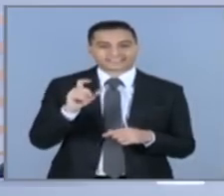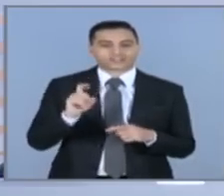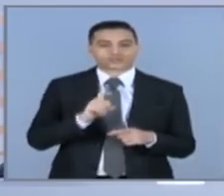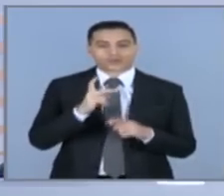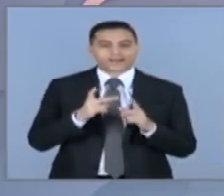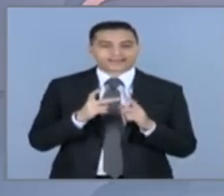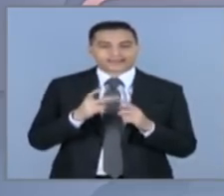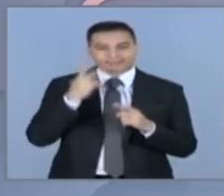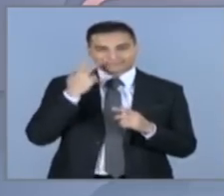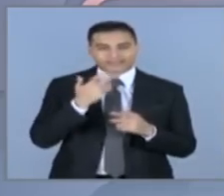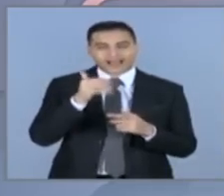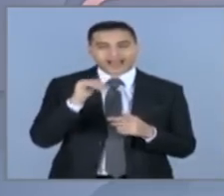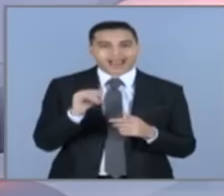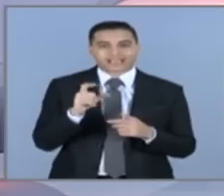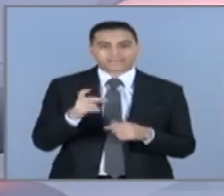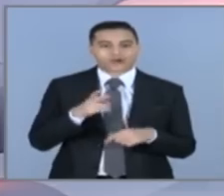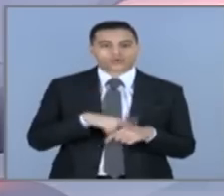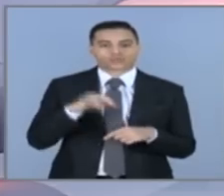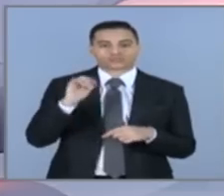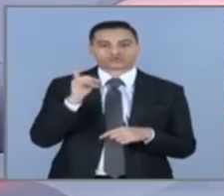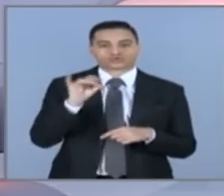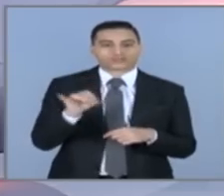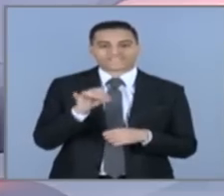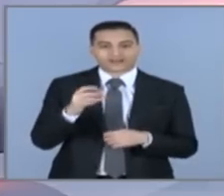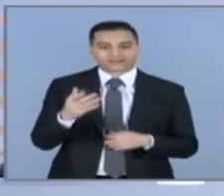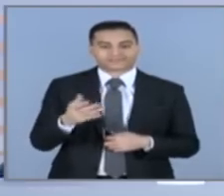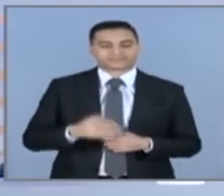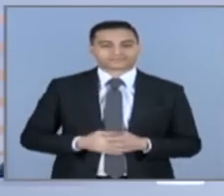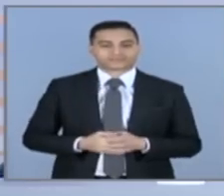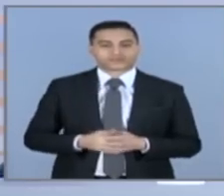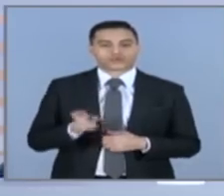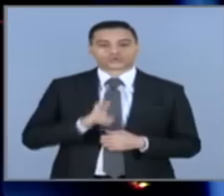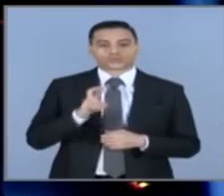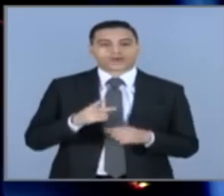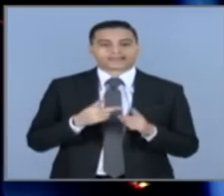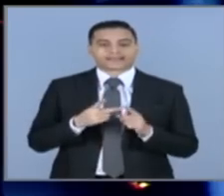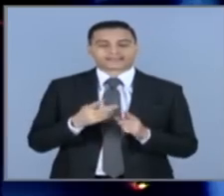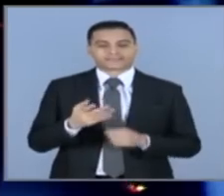الثاني، أيمن ومصطفى، مصطفى وأيمن. السؤال الثاني،